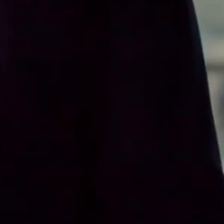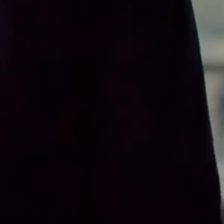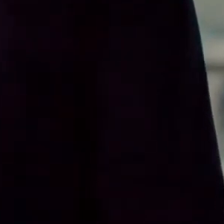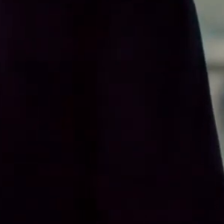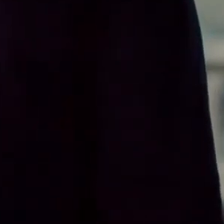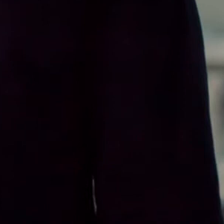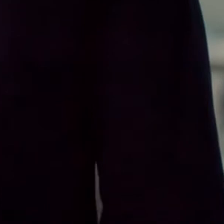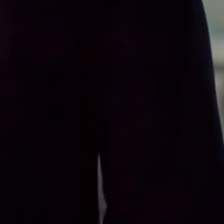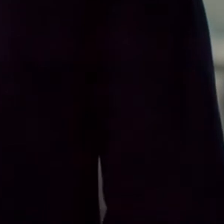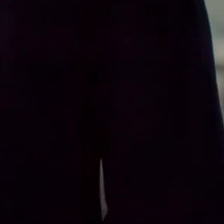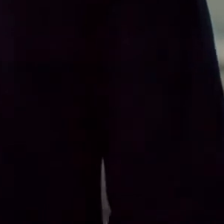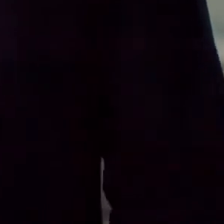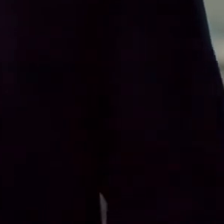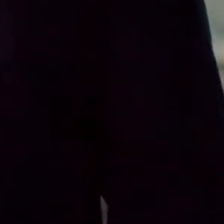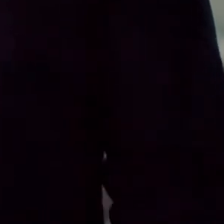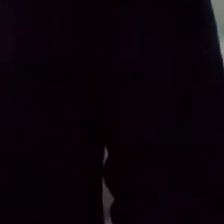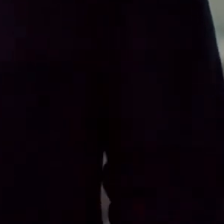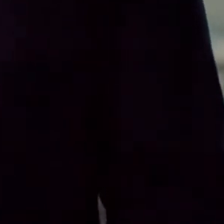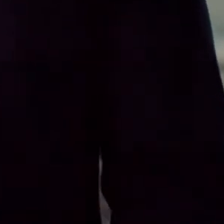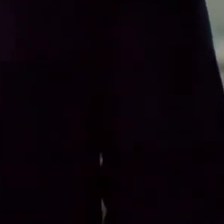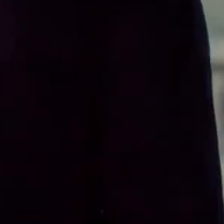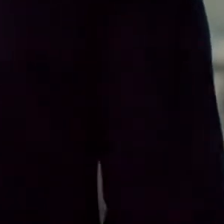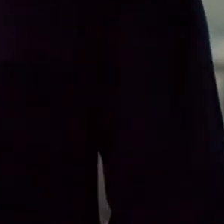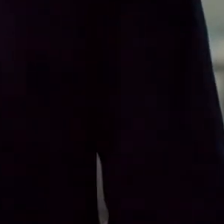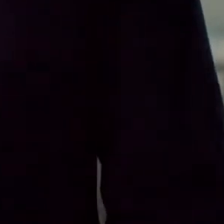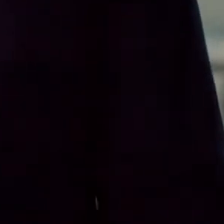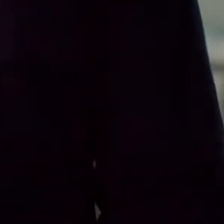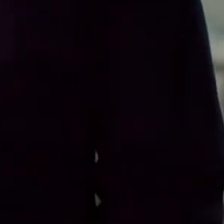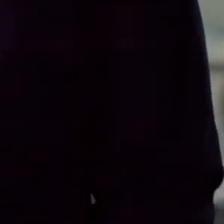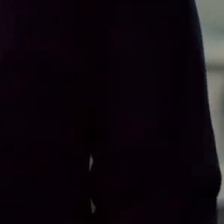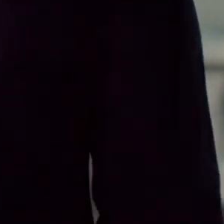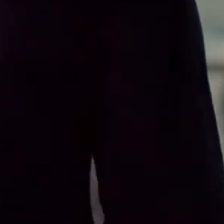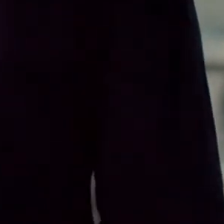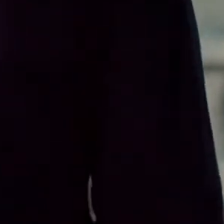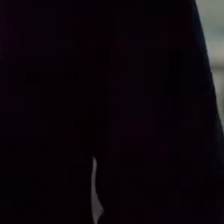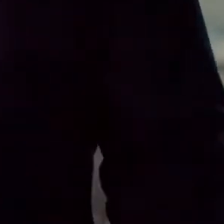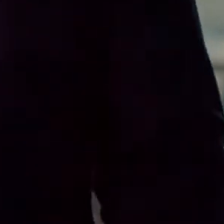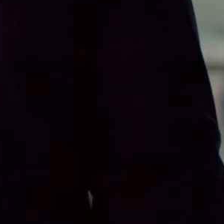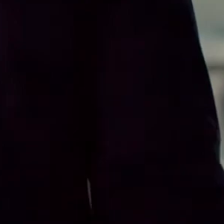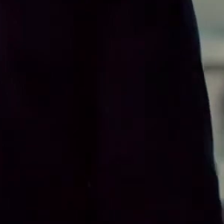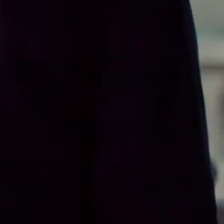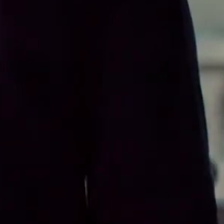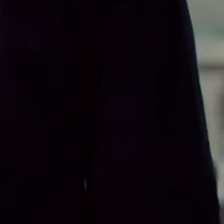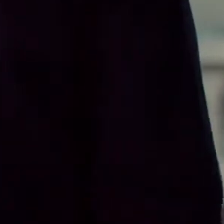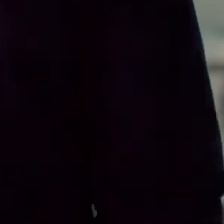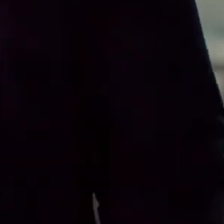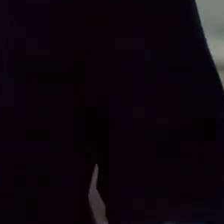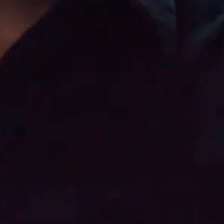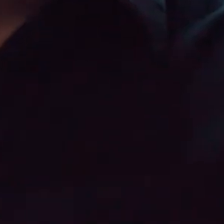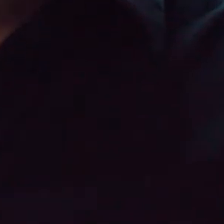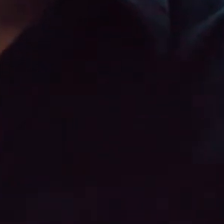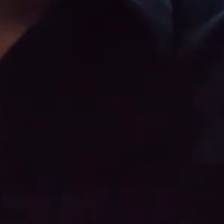nostra tasca. I aquí era trobar l'equilibri entre el que seria la cura de l'alumnat, de les seves situacions